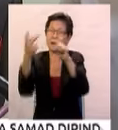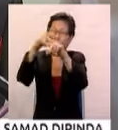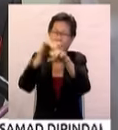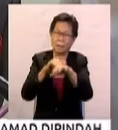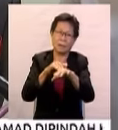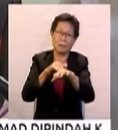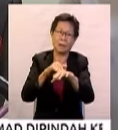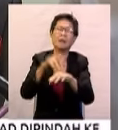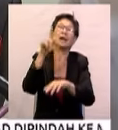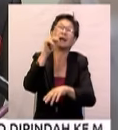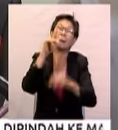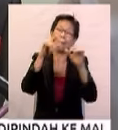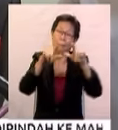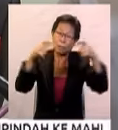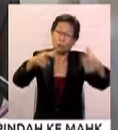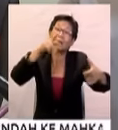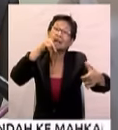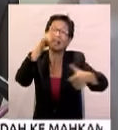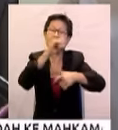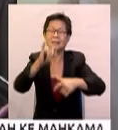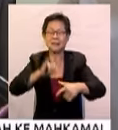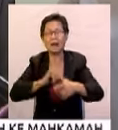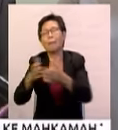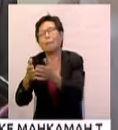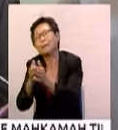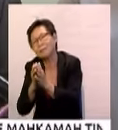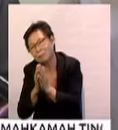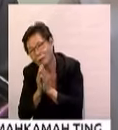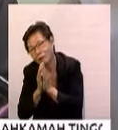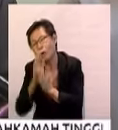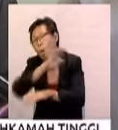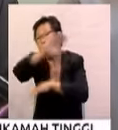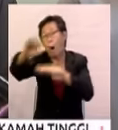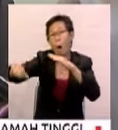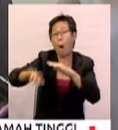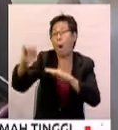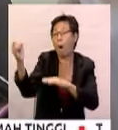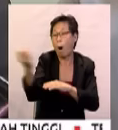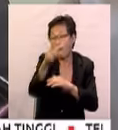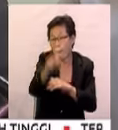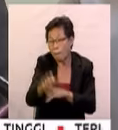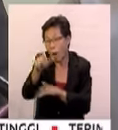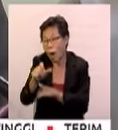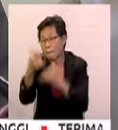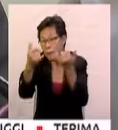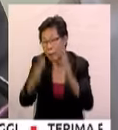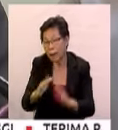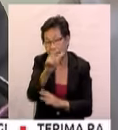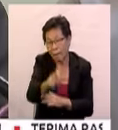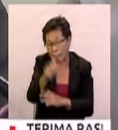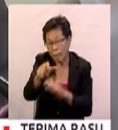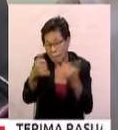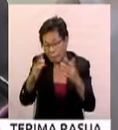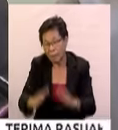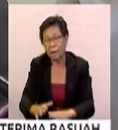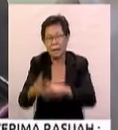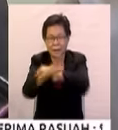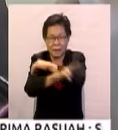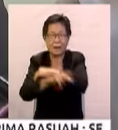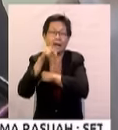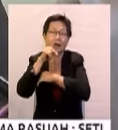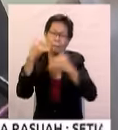Hijau Kuning ini. Dan saya juga meminta supaya para pemain bola sepak di negeri Kedah ini